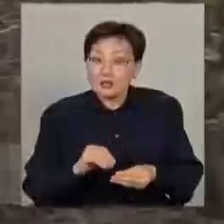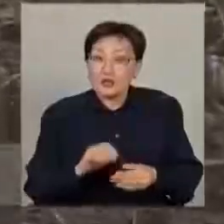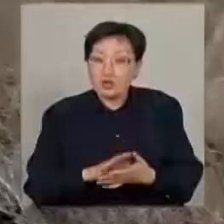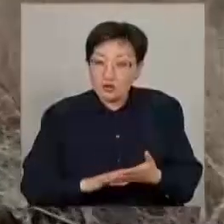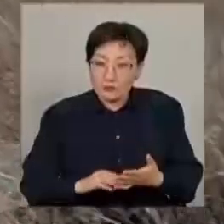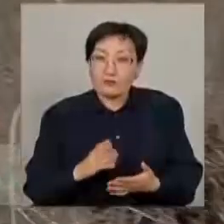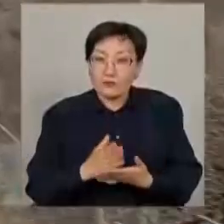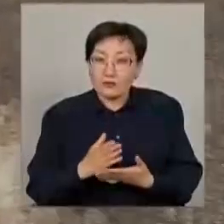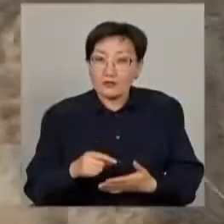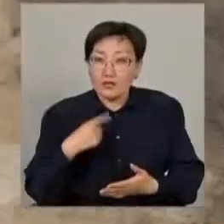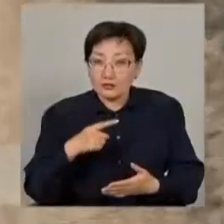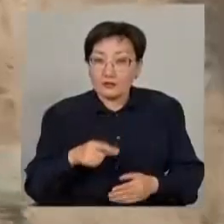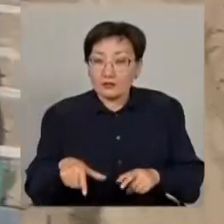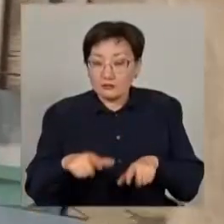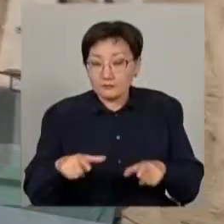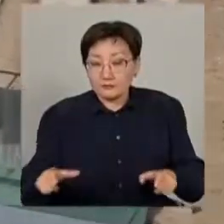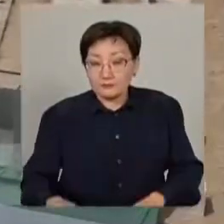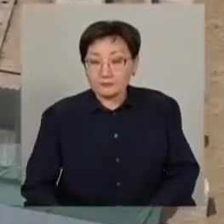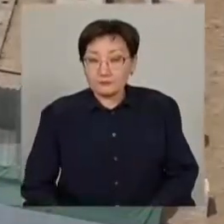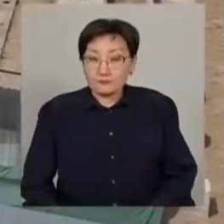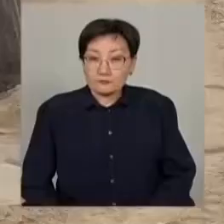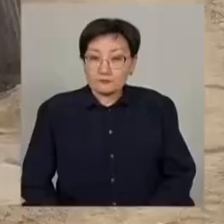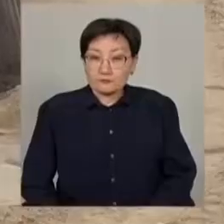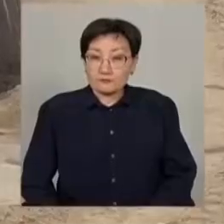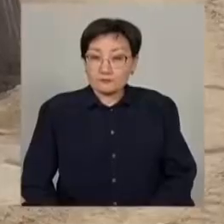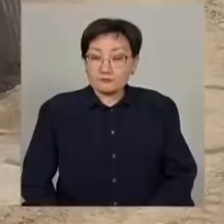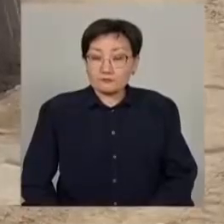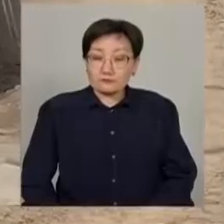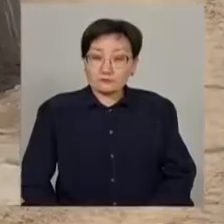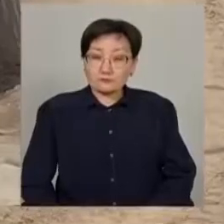анық дейді халық. Әлібек Шынтемір, Жақсылық Тілепберген, Алматы телеарнасы.